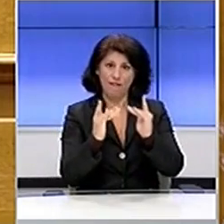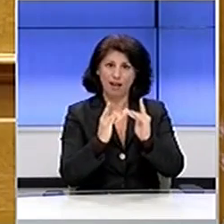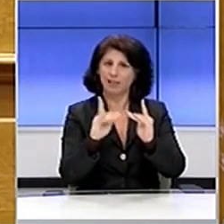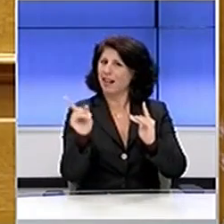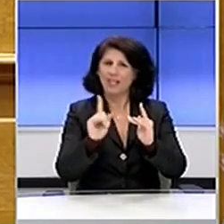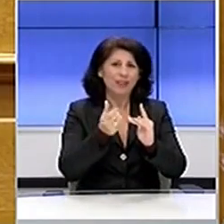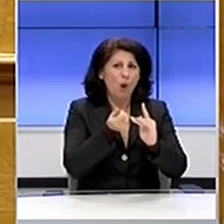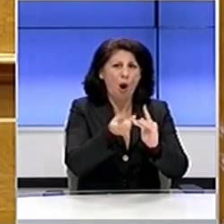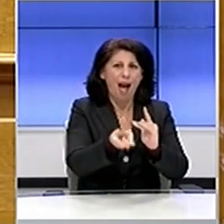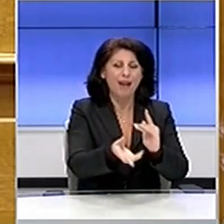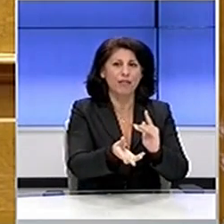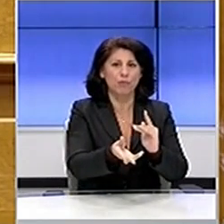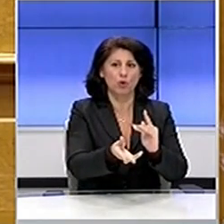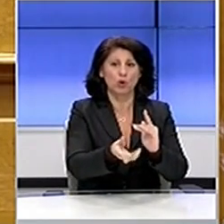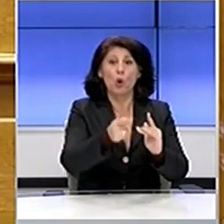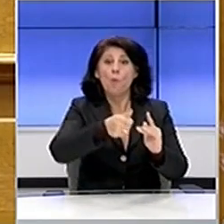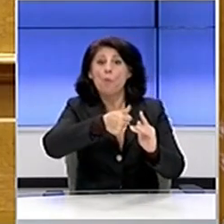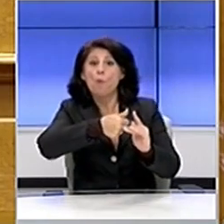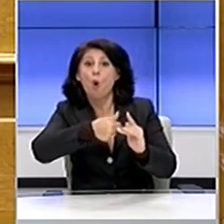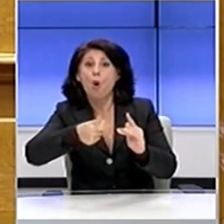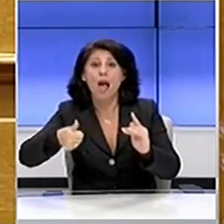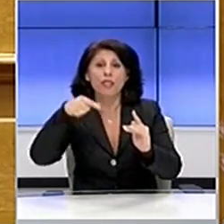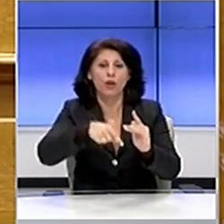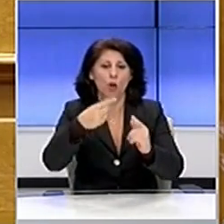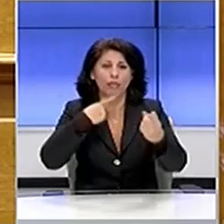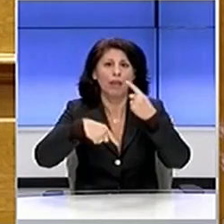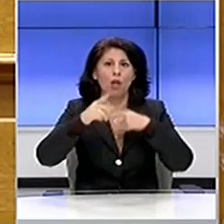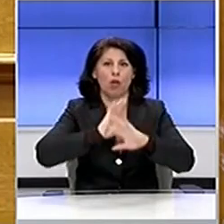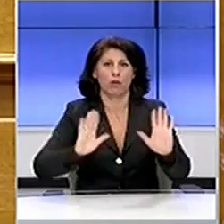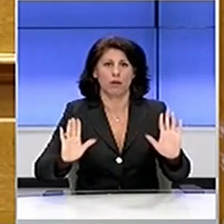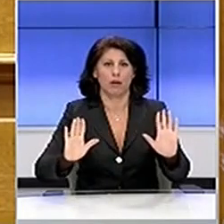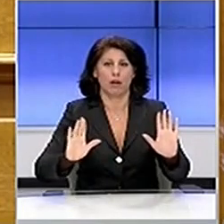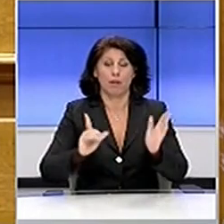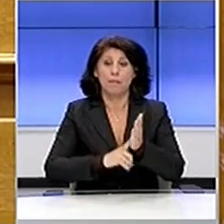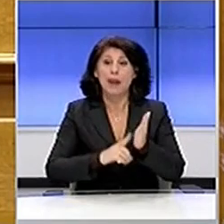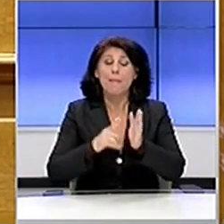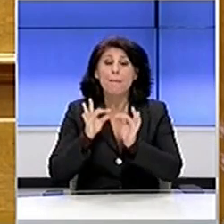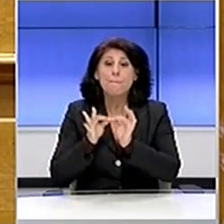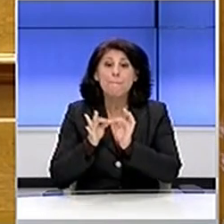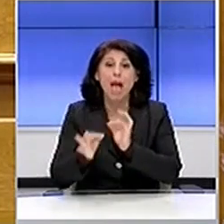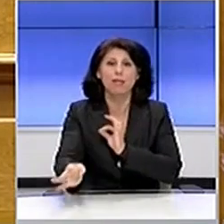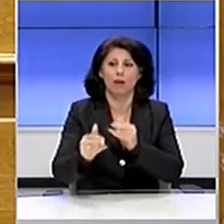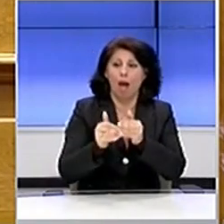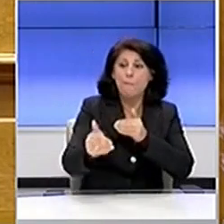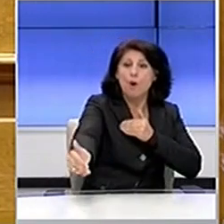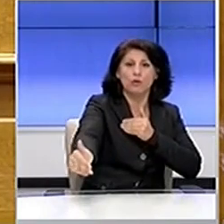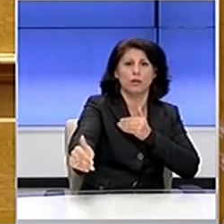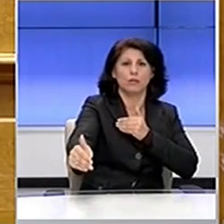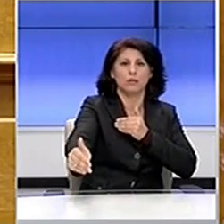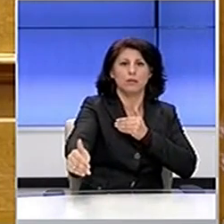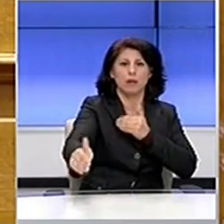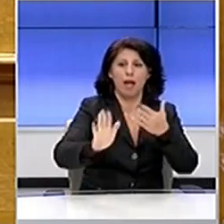δεν είναι σε καμία περίπτωση άλοθη για να μην πάρουμε αυστηρά μέτρα περιορισμού της